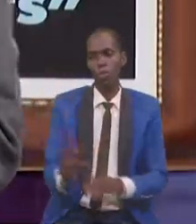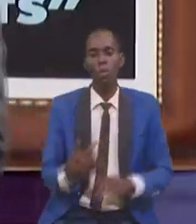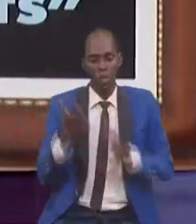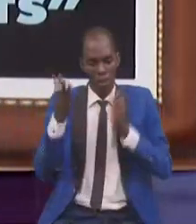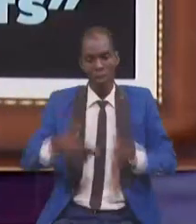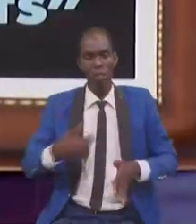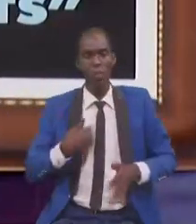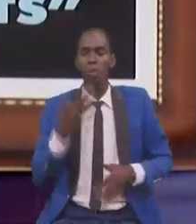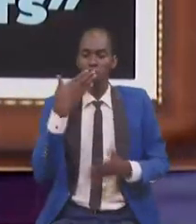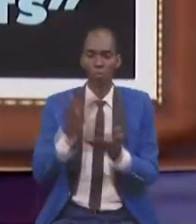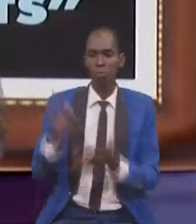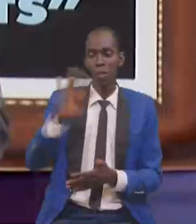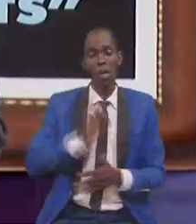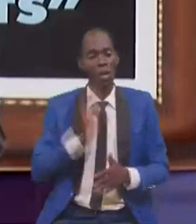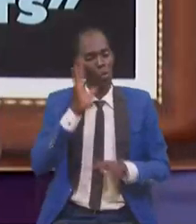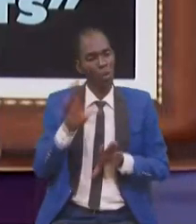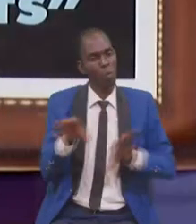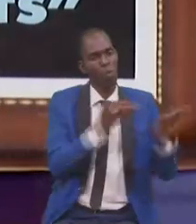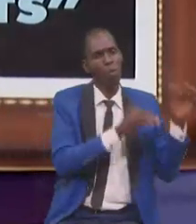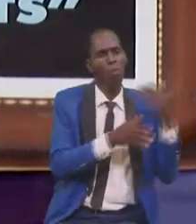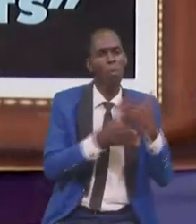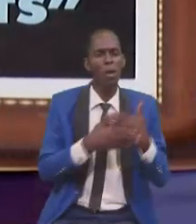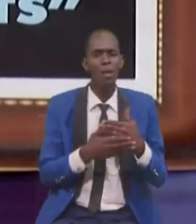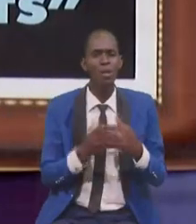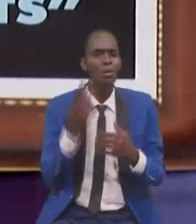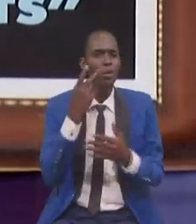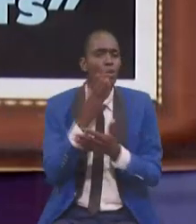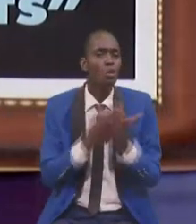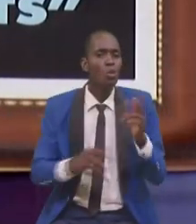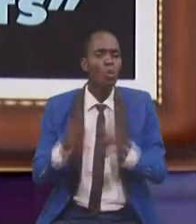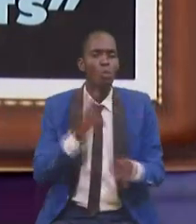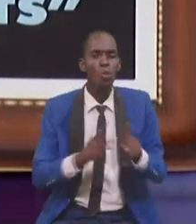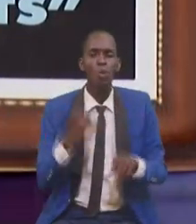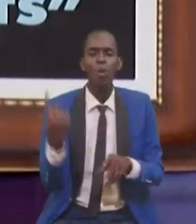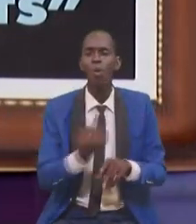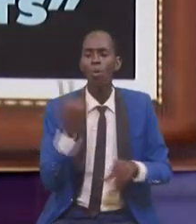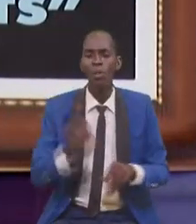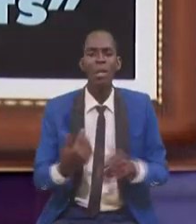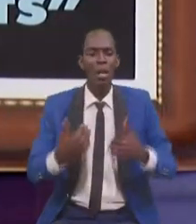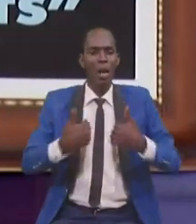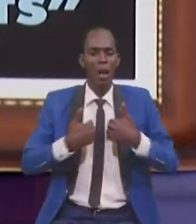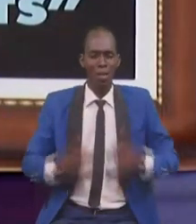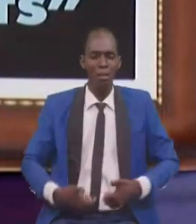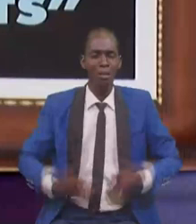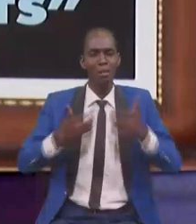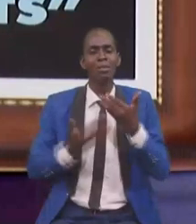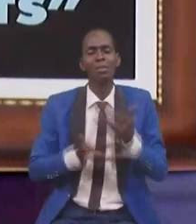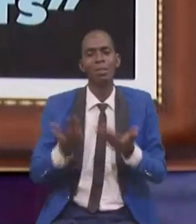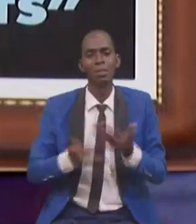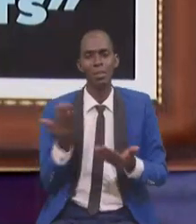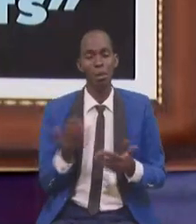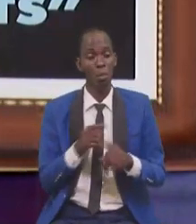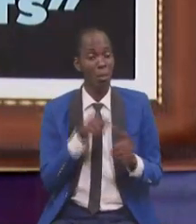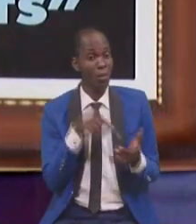monopolisez-le, faites de lui ce que vous voulez. Au revoir. Certains, ils portent leur tempérament sur leur peau et